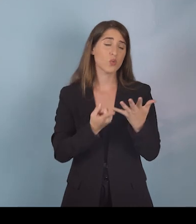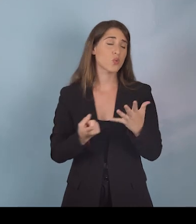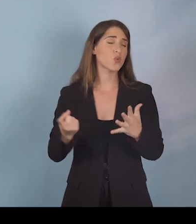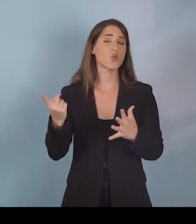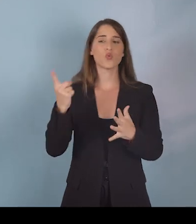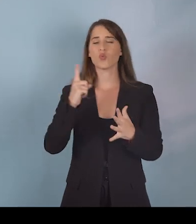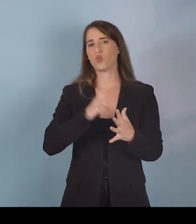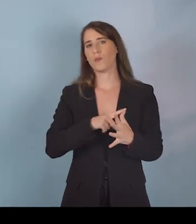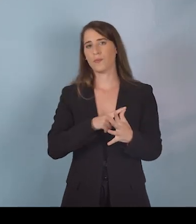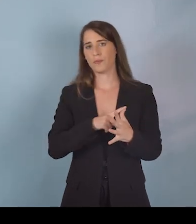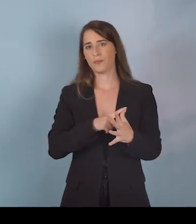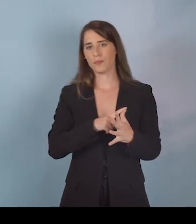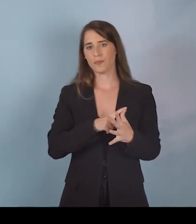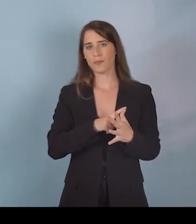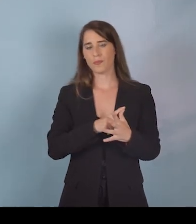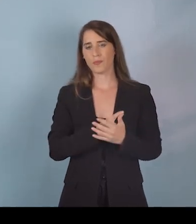μεγαλύτερο βαθμό.